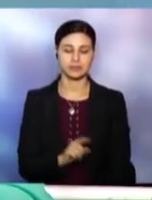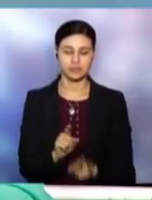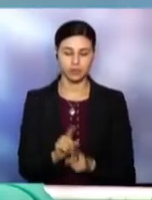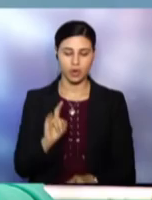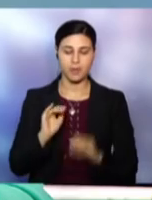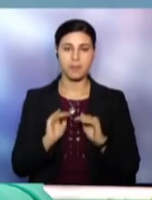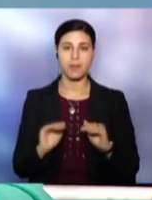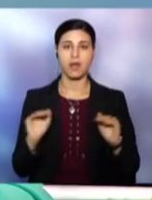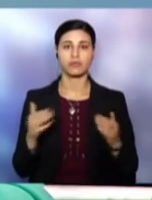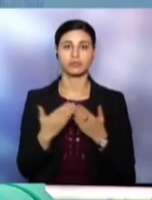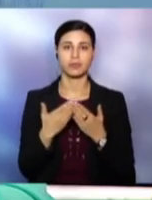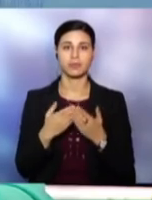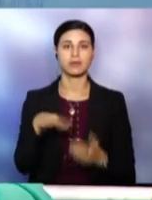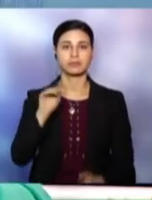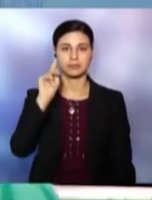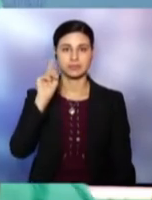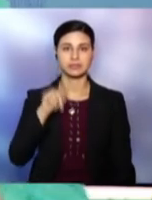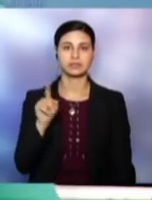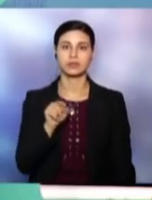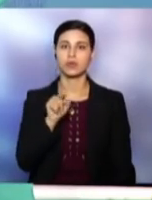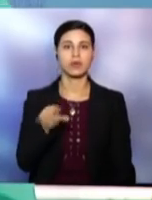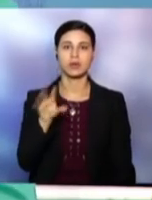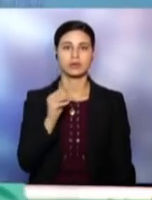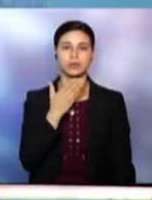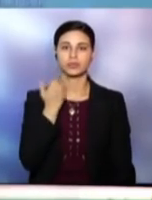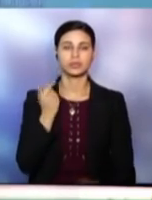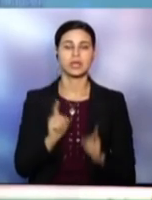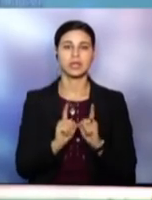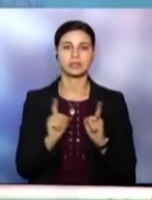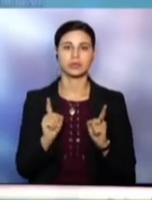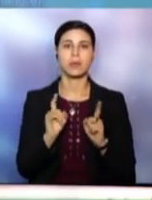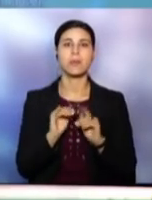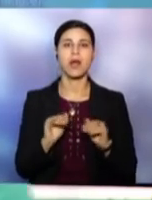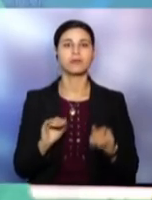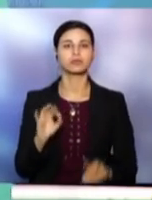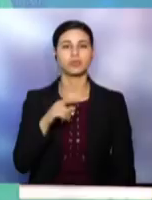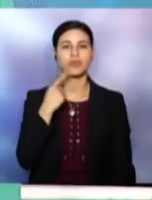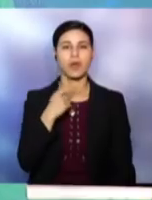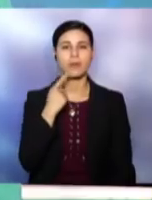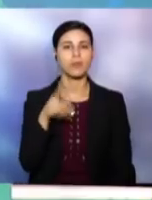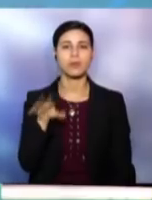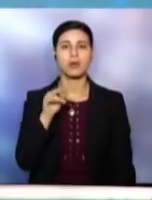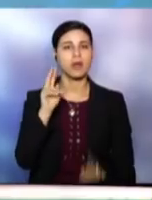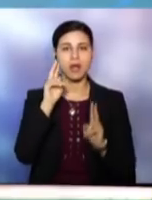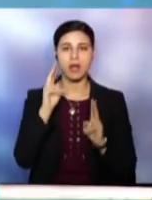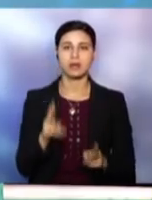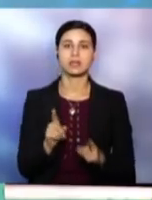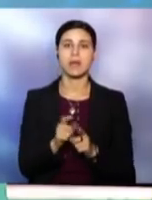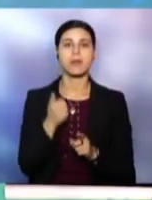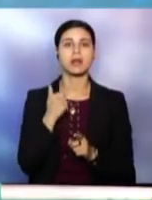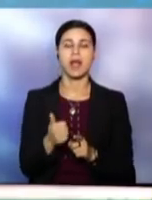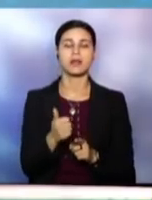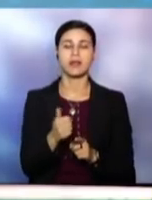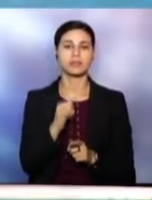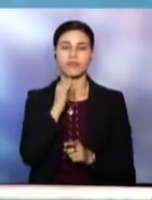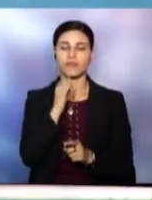ასაკის ბავშვებს რაც შეეხება, მოგეხსენებათ, რომ მათ არა აქვთ განსაკუთრებით ჩვილებზე ვსაუბრობთ, მათ არა აქვთ უნარი, რომ კარგად